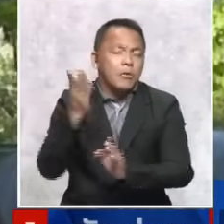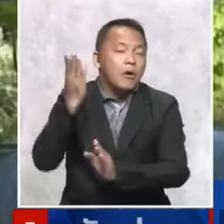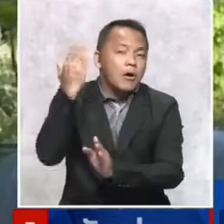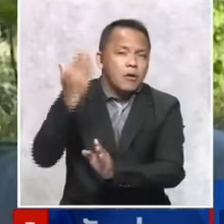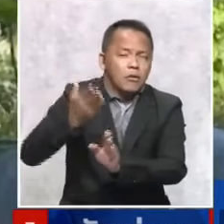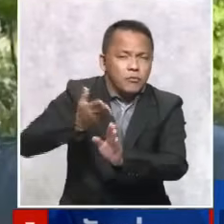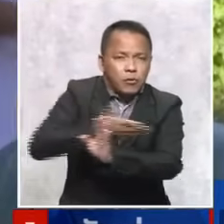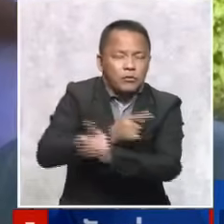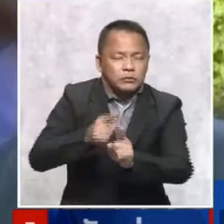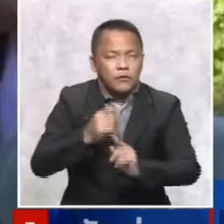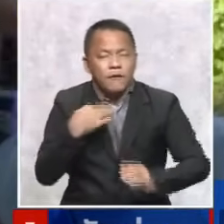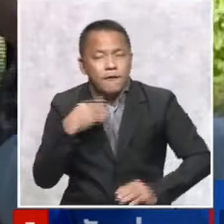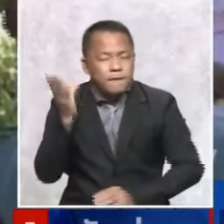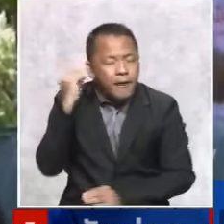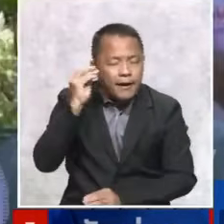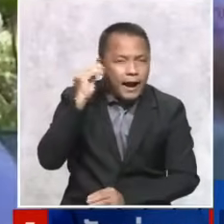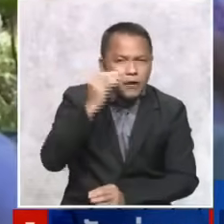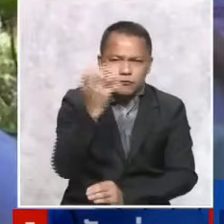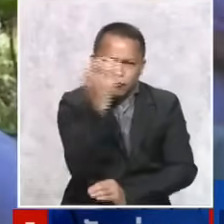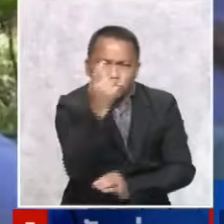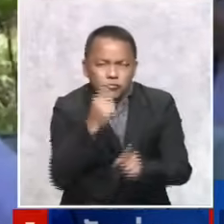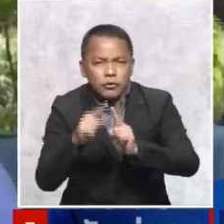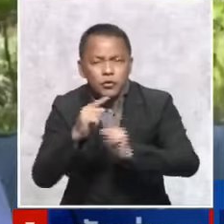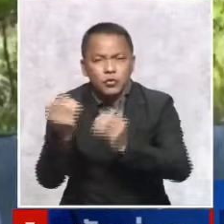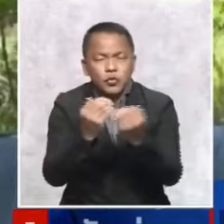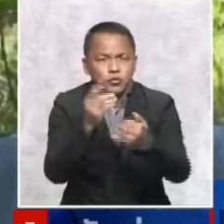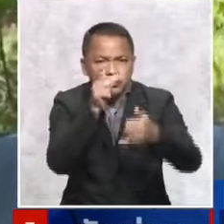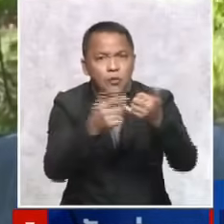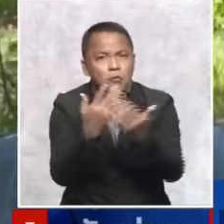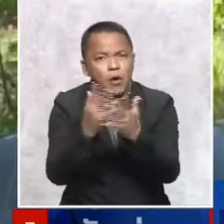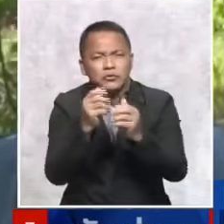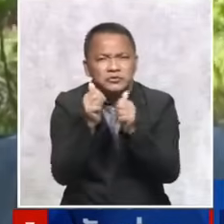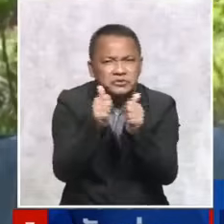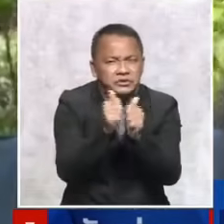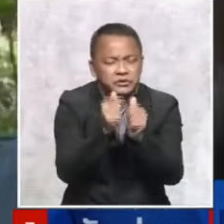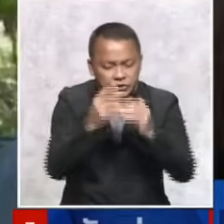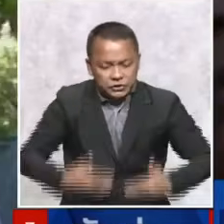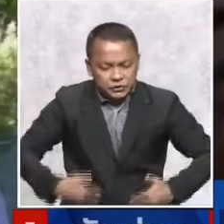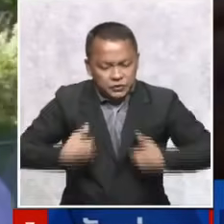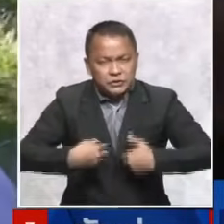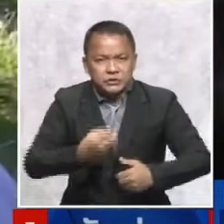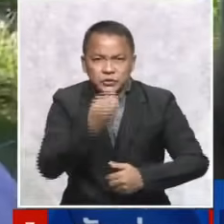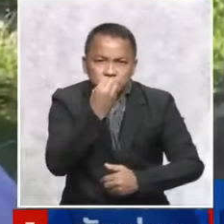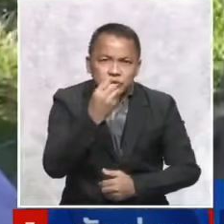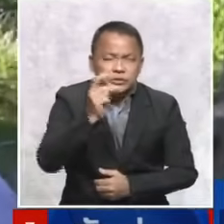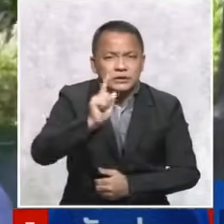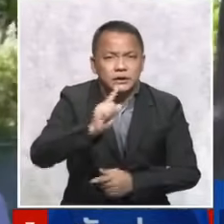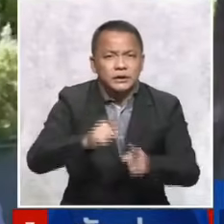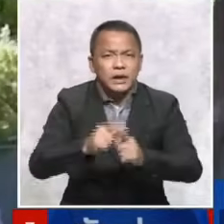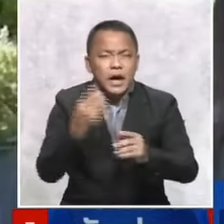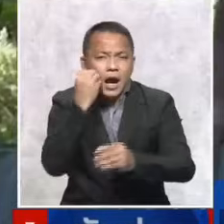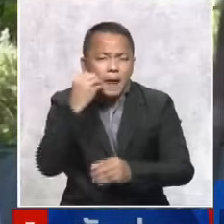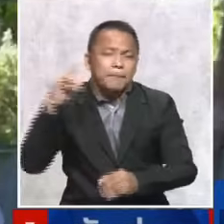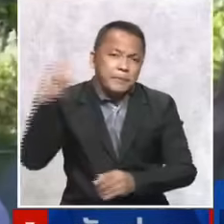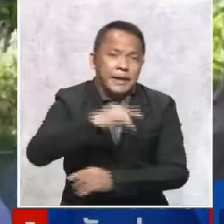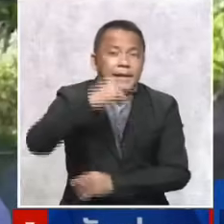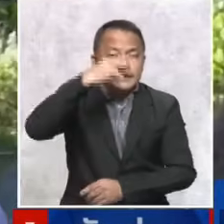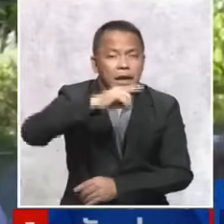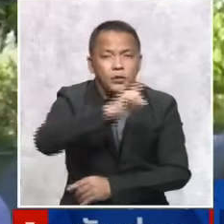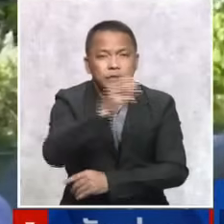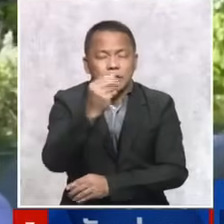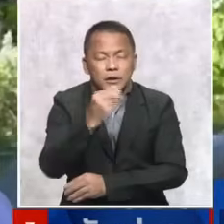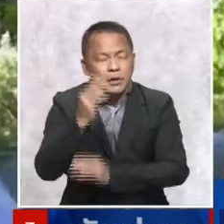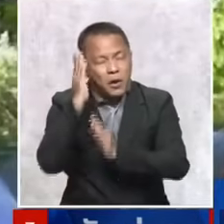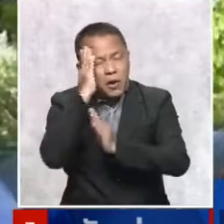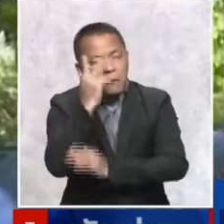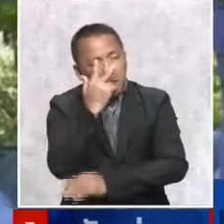ก็คอยฟังข่าวอยู่ตลอดเวลาว่าลูกชายเนี่ยจะปลอดภัยไหมจะกินอยู่อย่างไรจะได้กลับเมืองไทยวันไหนต้องน